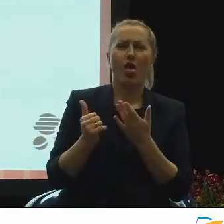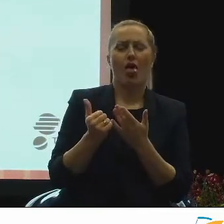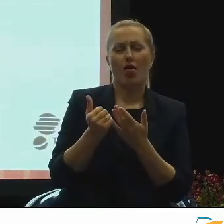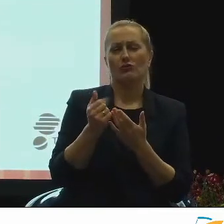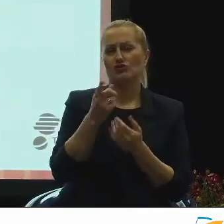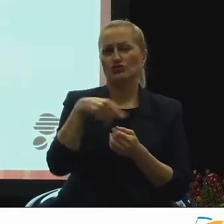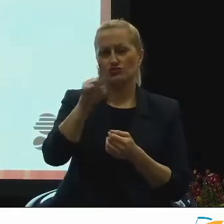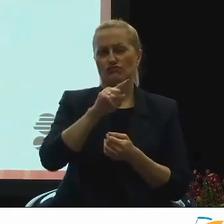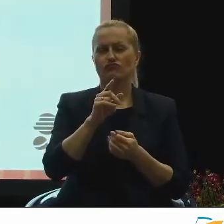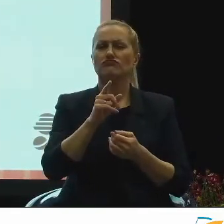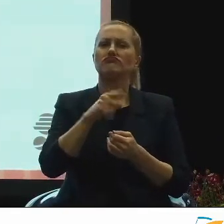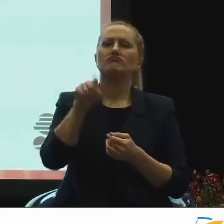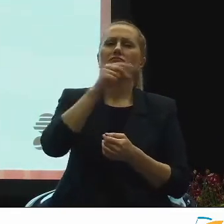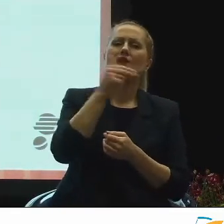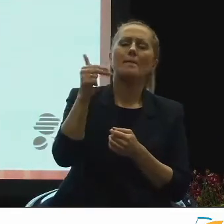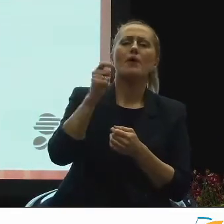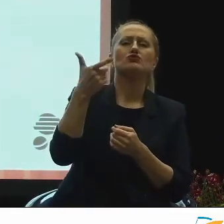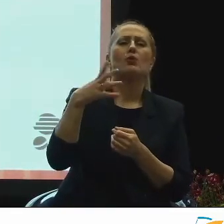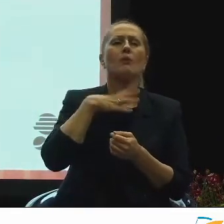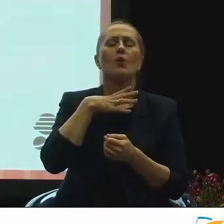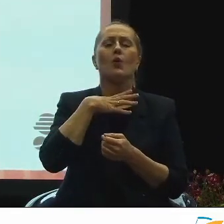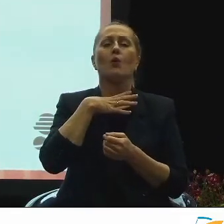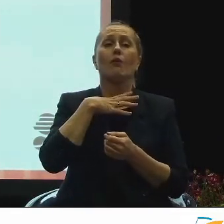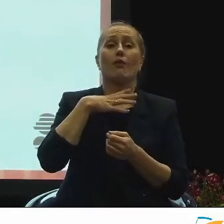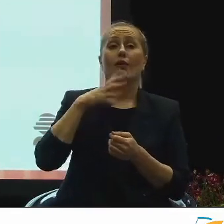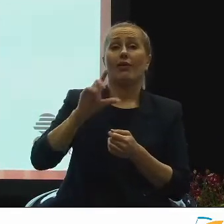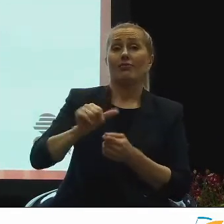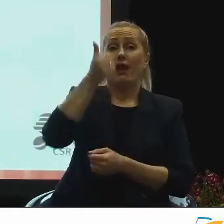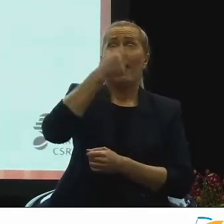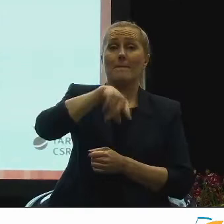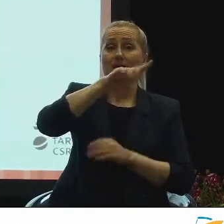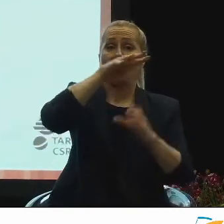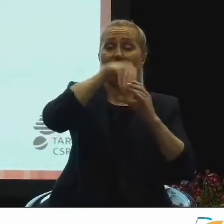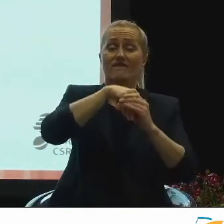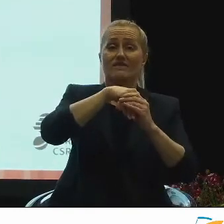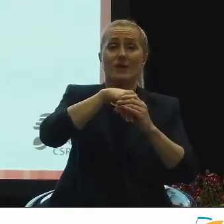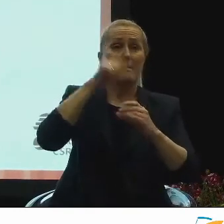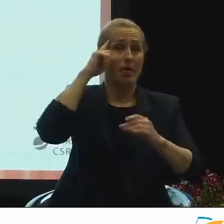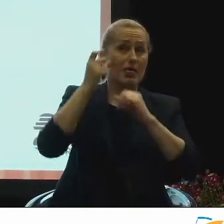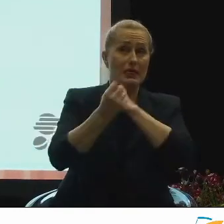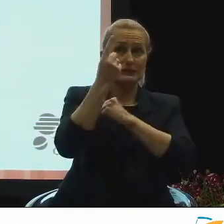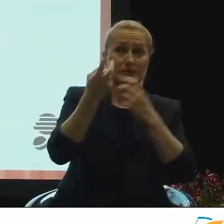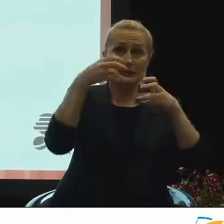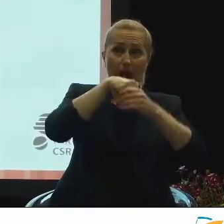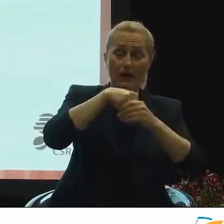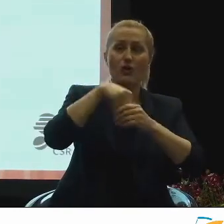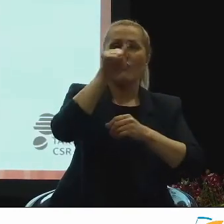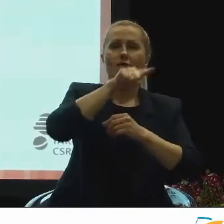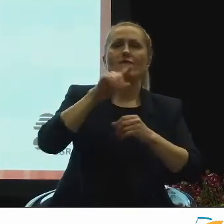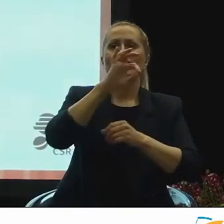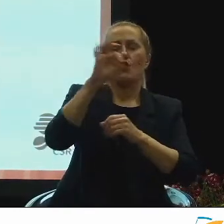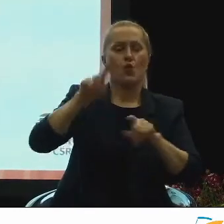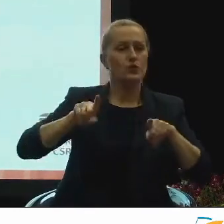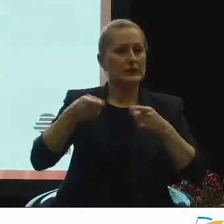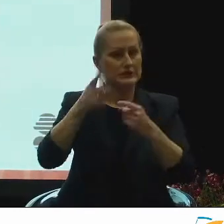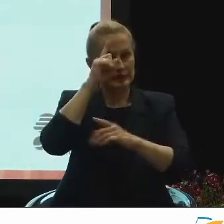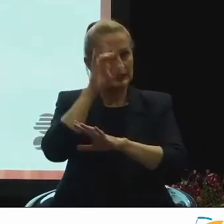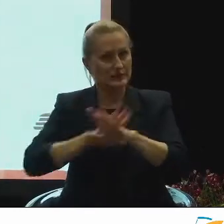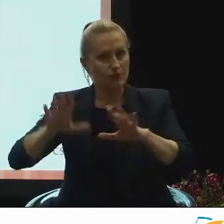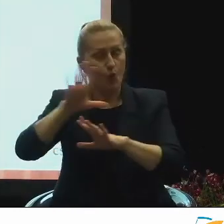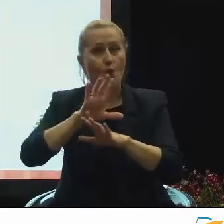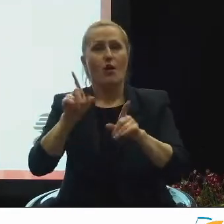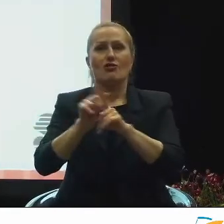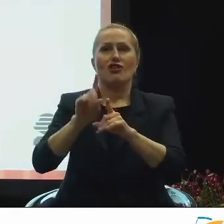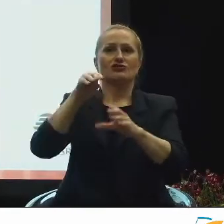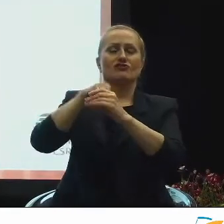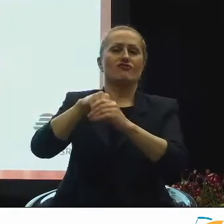są podnoszone najpierw właśnie w ramach tego typu inicjatyw poprzez organizacje społeczne, także poprzez ten